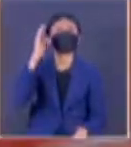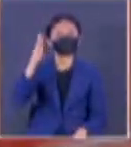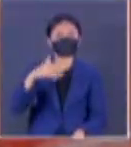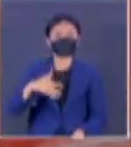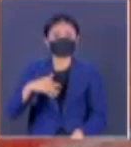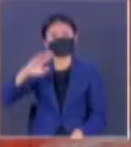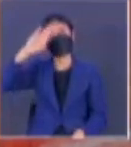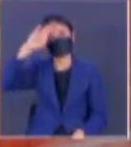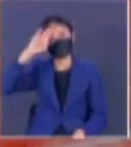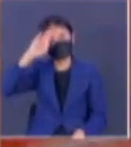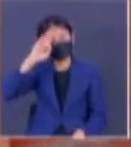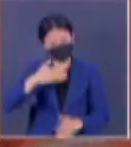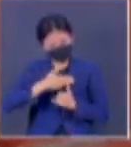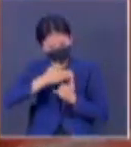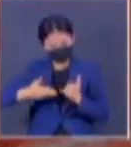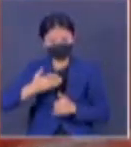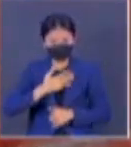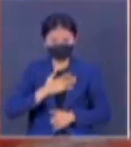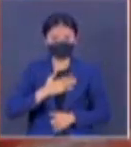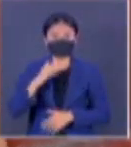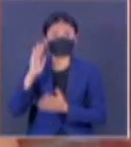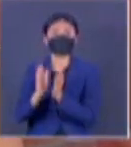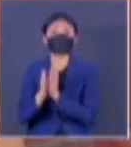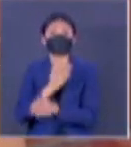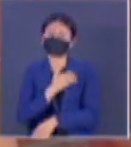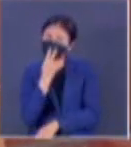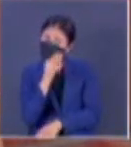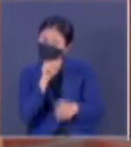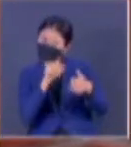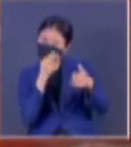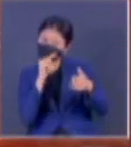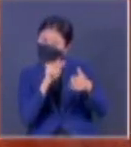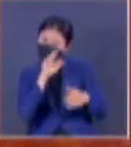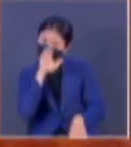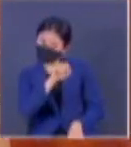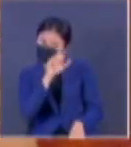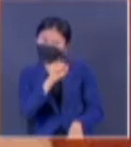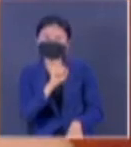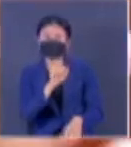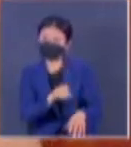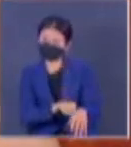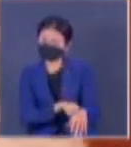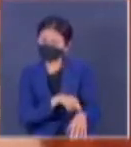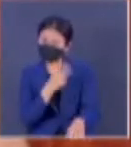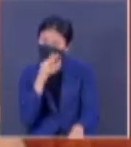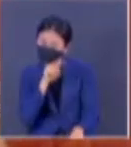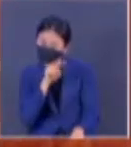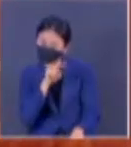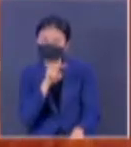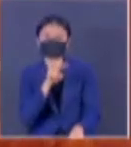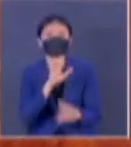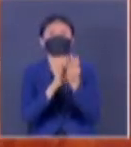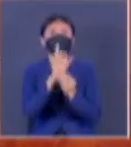จับสังเกตในเท่งมาได้สักประมาณ2สัปดาห์แล้วกระทั่งวันที่18มิถุนายนที่ผ่านมาขณะที่เข้าม